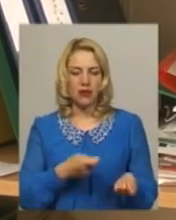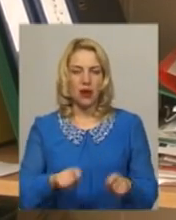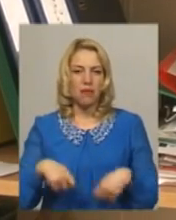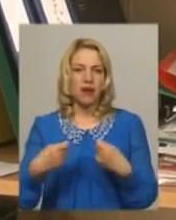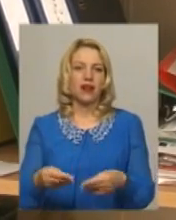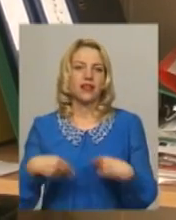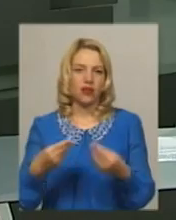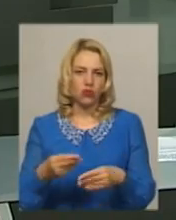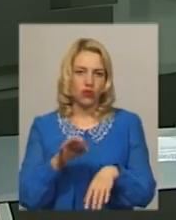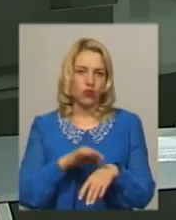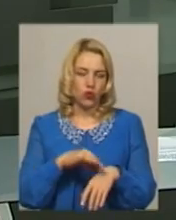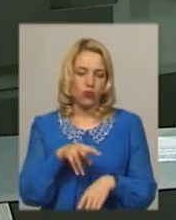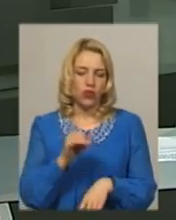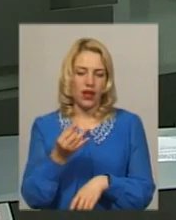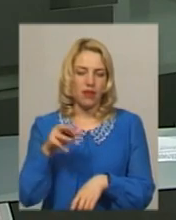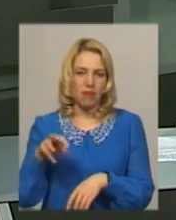Лайма.